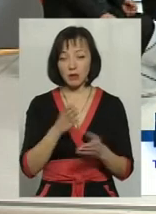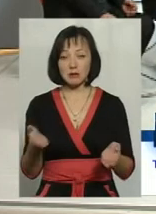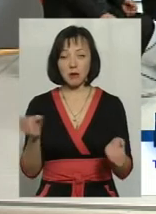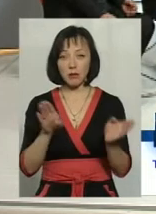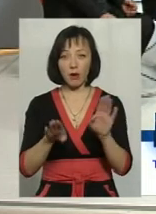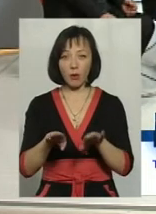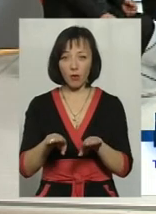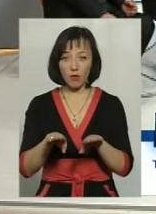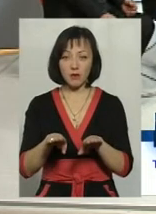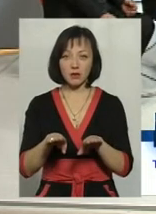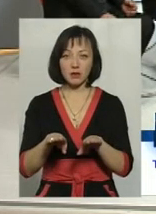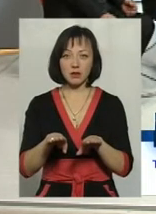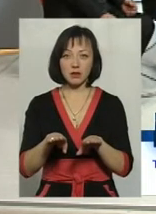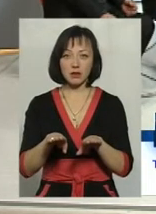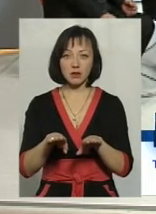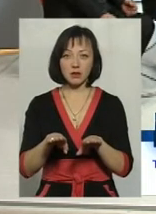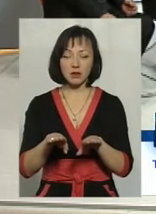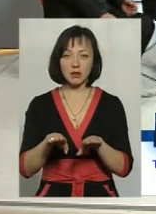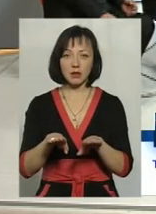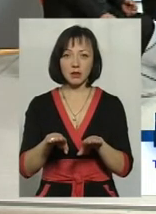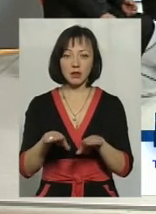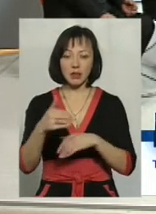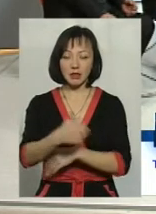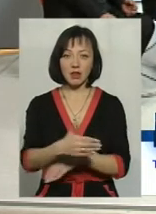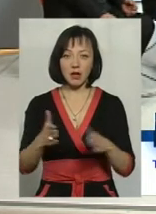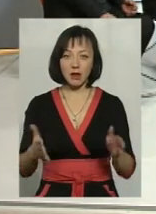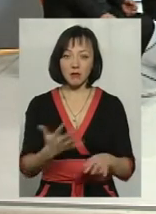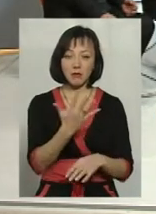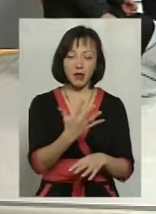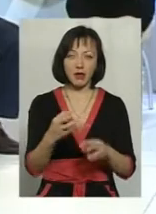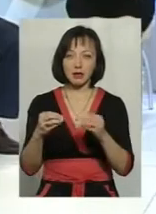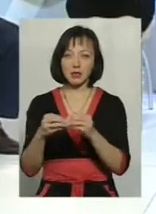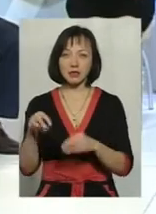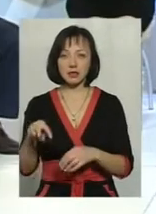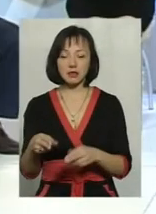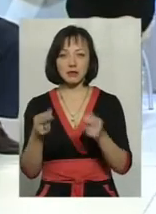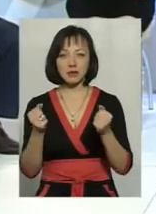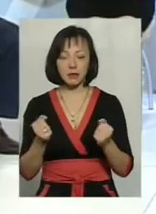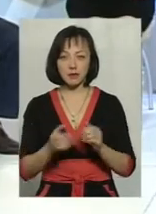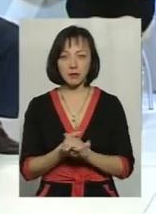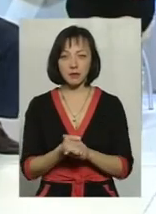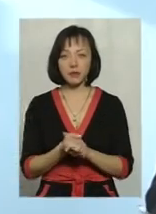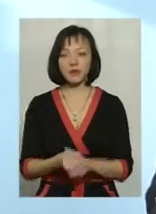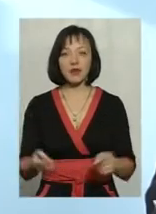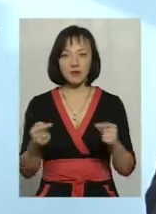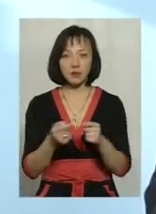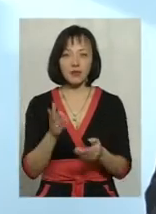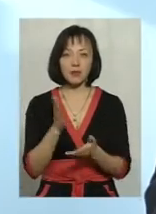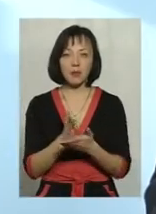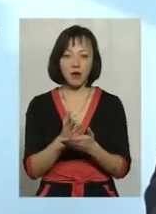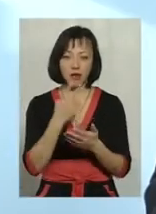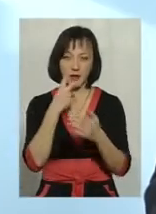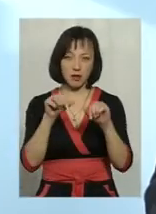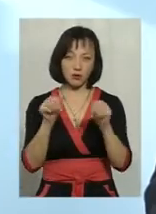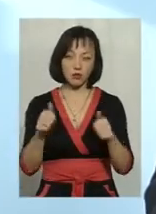запакована в ТЕТ-тару. По 5 і по 10 літрів, так? Так, так. Угу. І, відповідно, мала таке